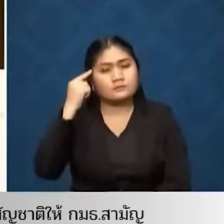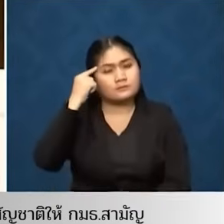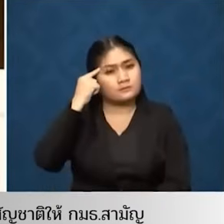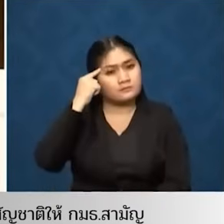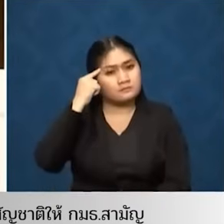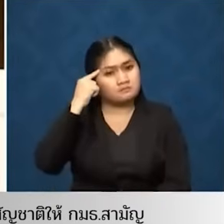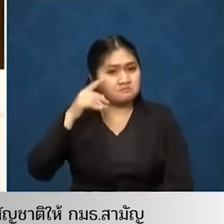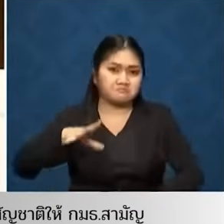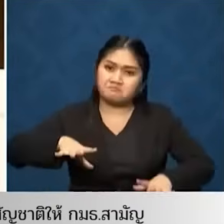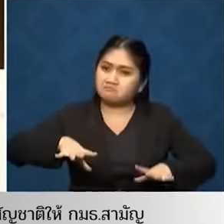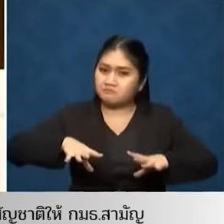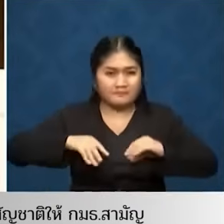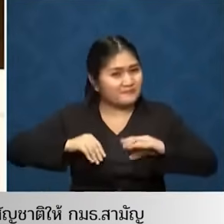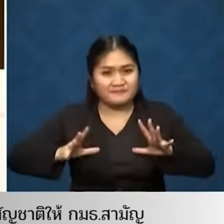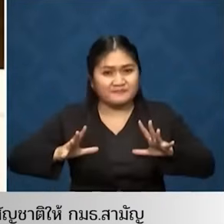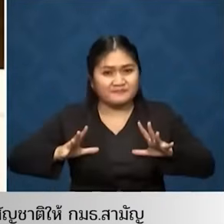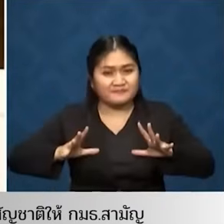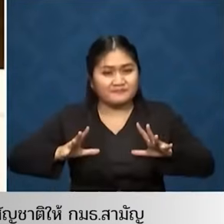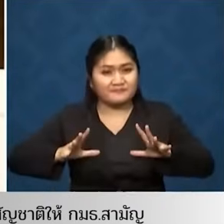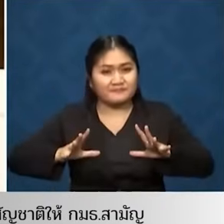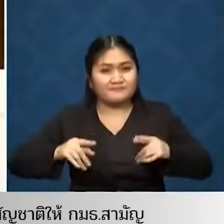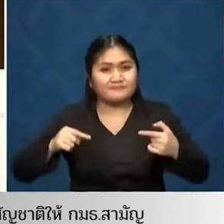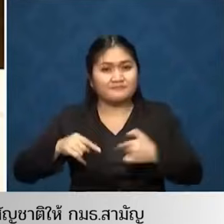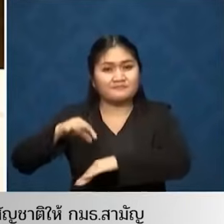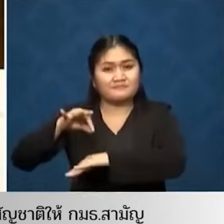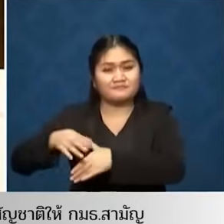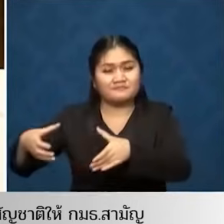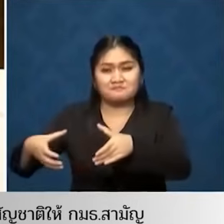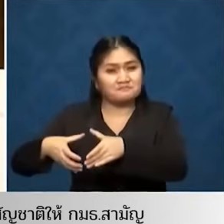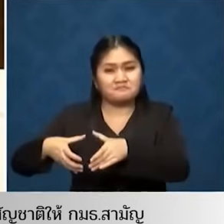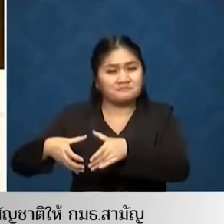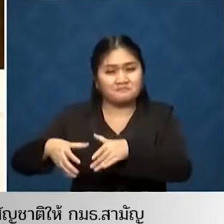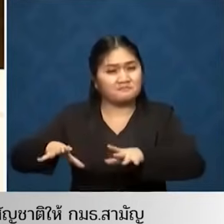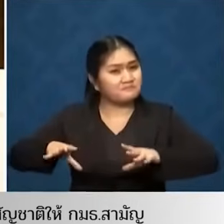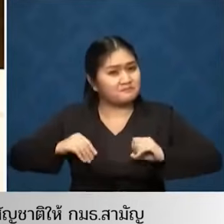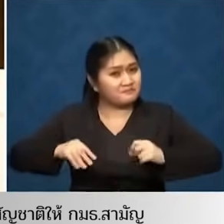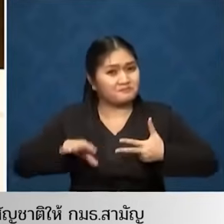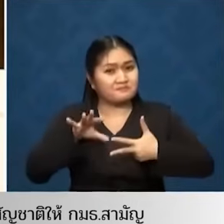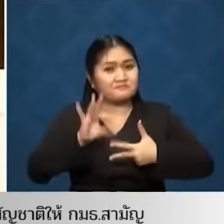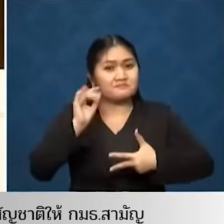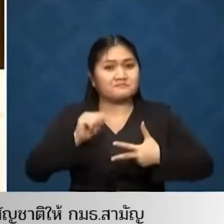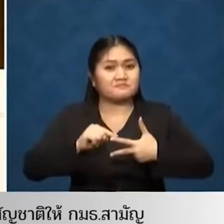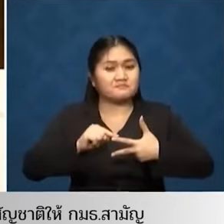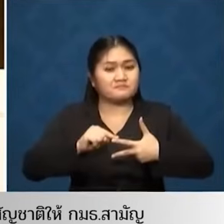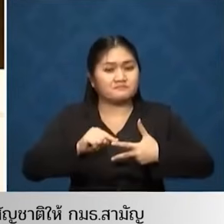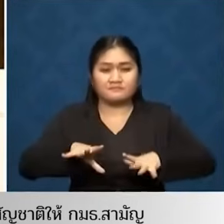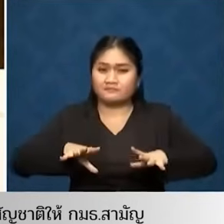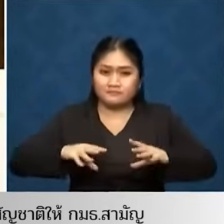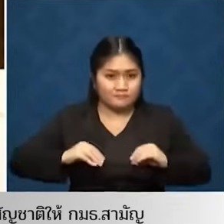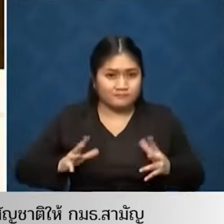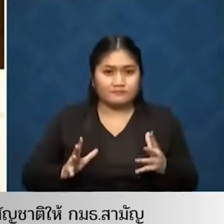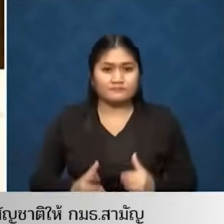ดเห็นว่าไม่สมควรตั้งคณะกรรมการวิสามัญกรุณากดปุ่มไม่เห็นด้